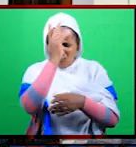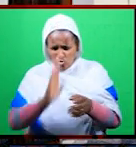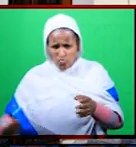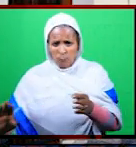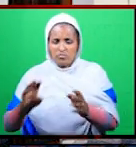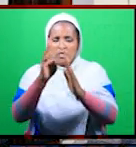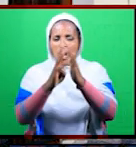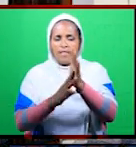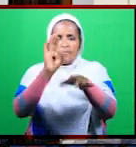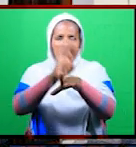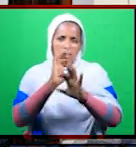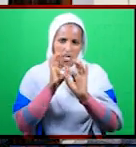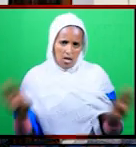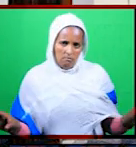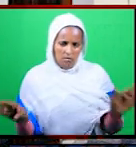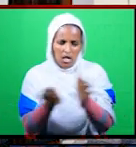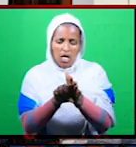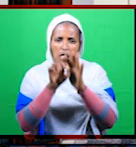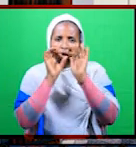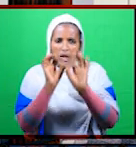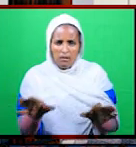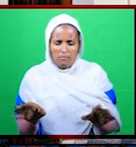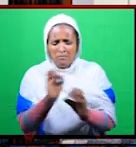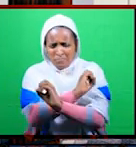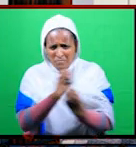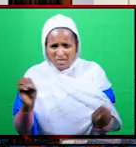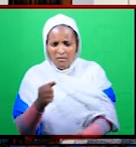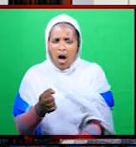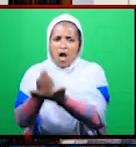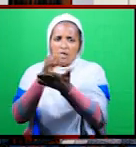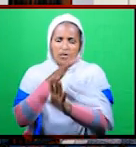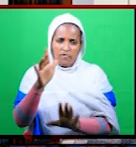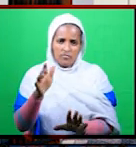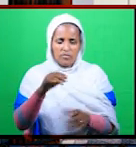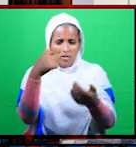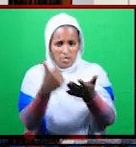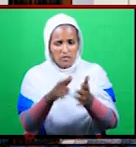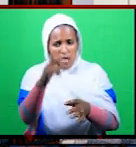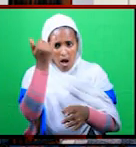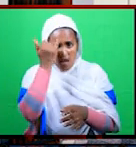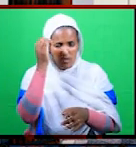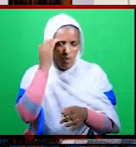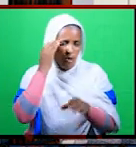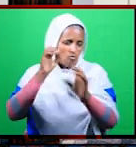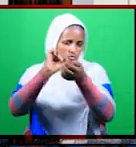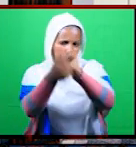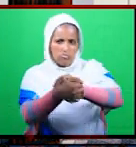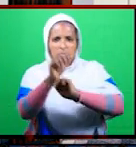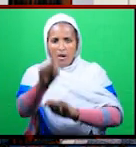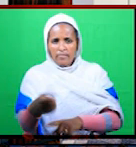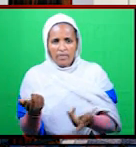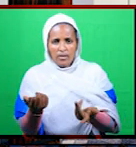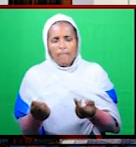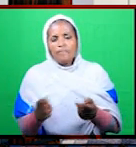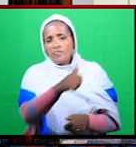በፍጹም ሊታሰብ የማይገባ ስርዓተ ቤተክርስቲያንም አይደለ በምንም በምንድም የማይደገፍ ስለሆነ ያንን ሀሳቧን